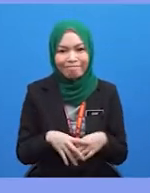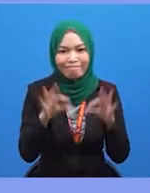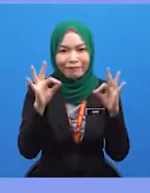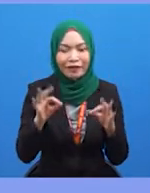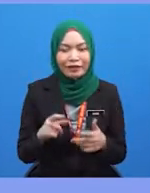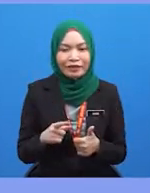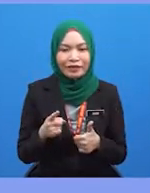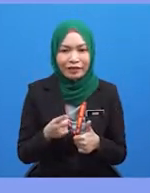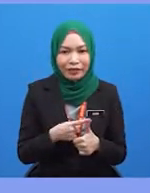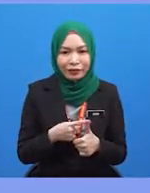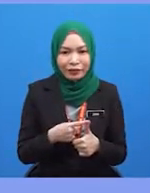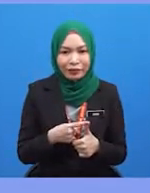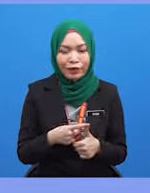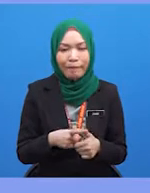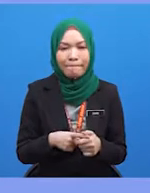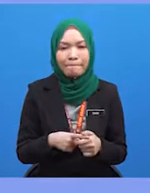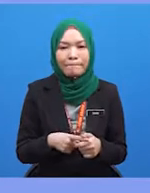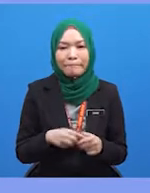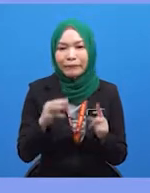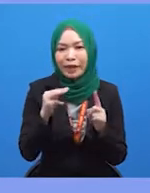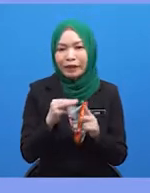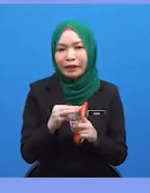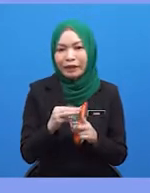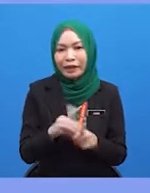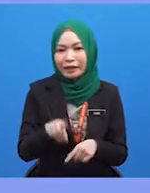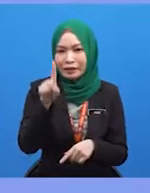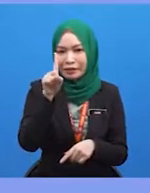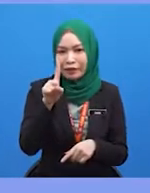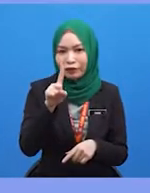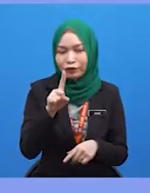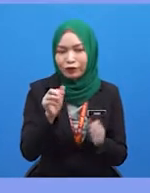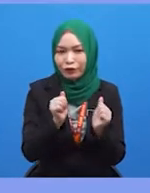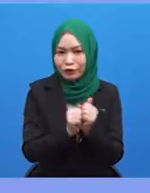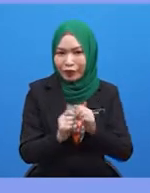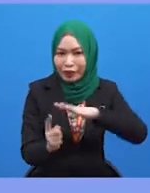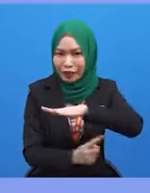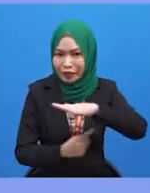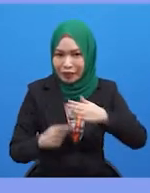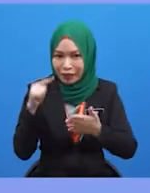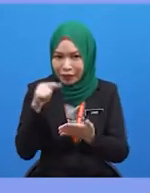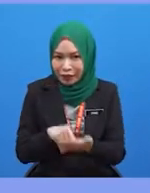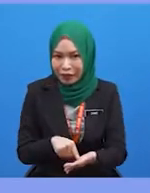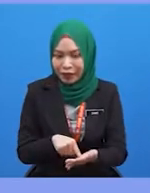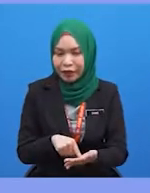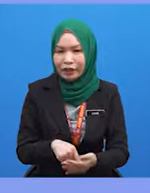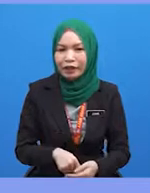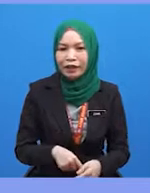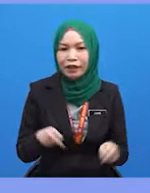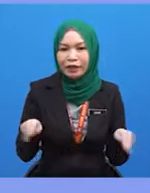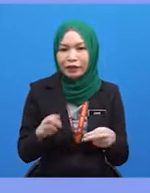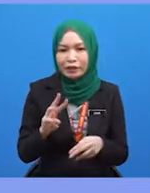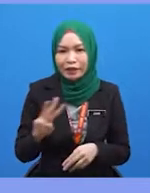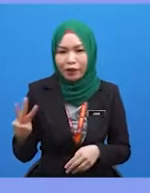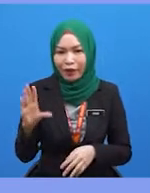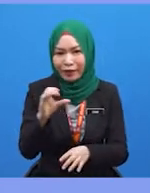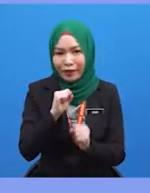Fakta 1, markahnya 1. Dengan dasar ini, usahawan